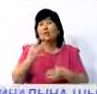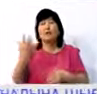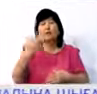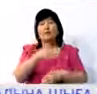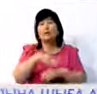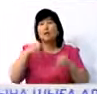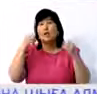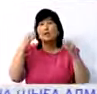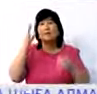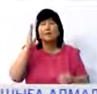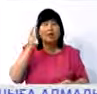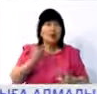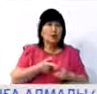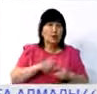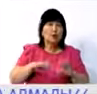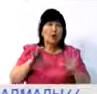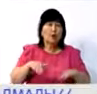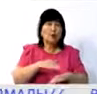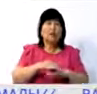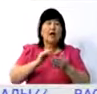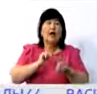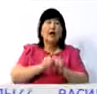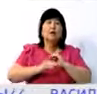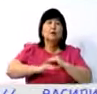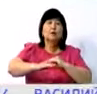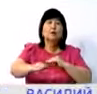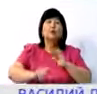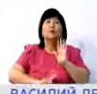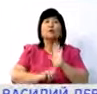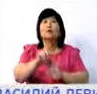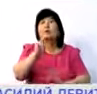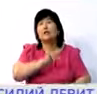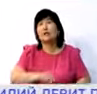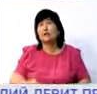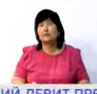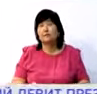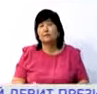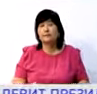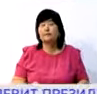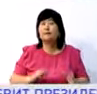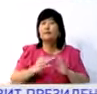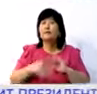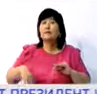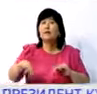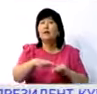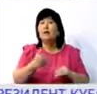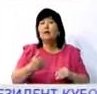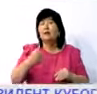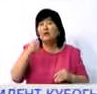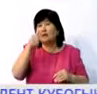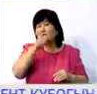жарық шамдары орнатылады. Сондай ақ орталық көшеге асфальт төсеу жұмыстары басталды. Қазір елді мекен әлеуметтік жағдай жыл сайын жақсарып